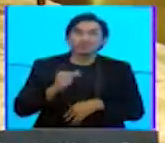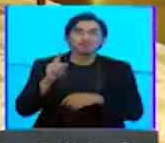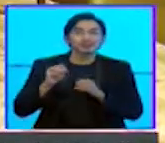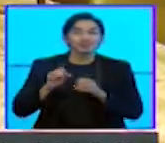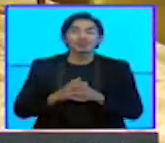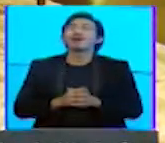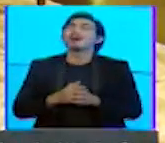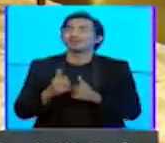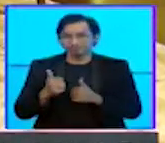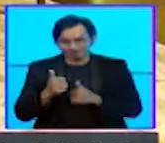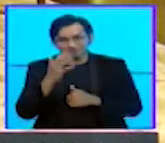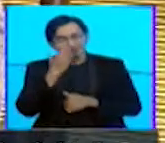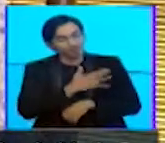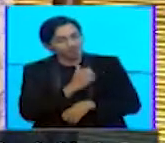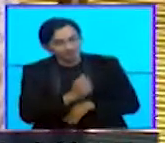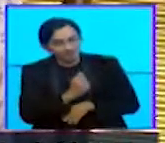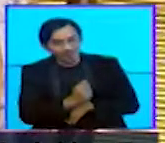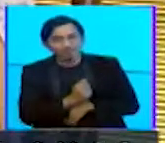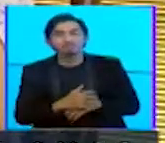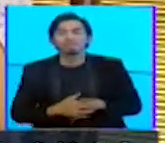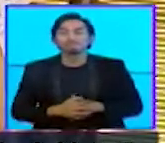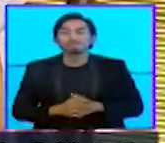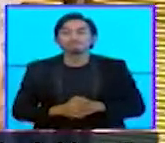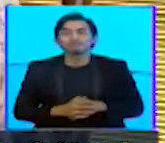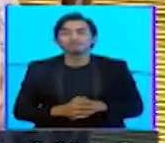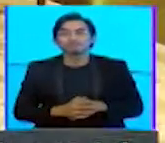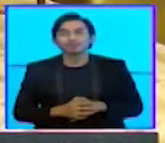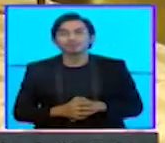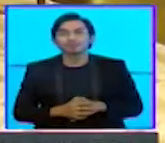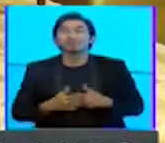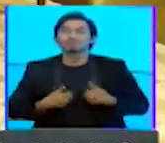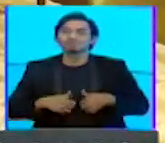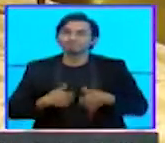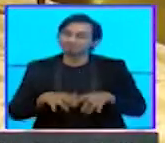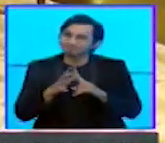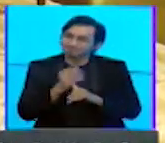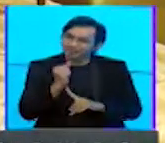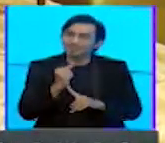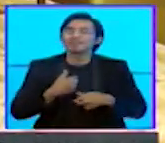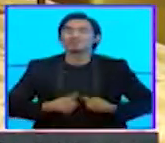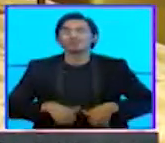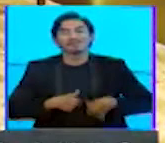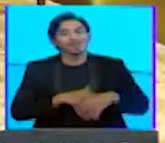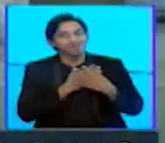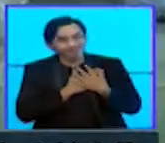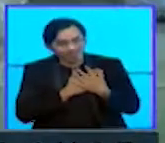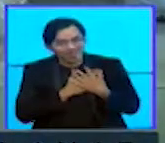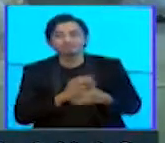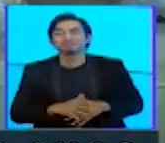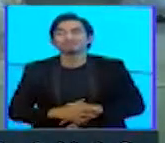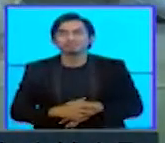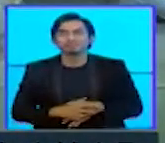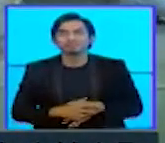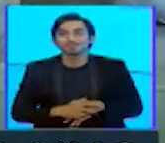Sulaiman. Waalaikumsalam warahmatullahi wabarakatuh. Minal aizin wal faizin, mohon maaf lahir batin. Mohon maaf lahir dan batin. Gimana